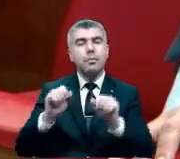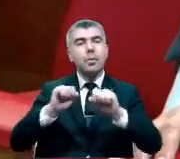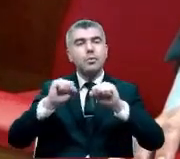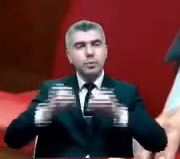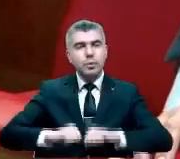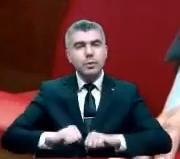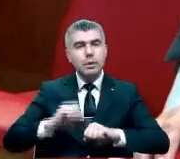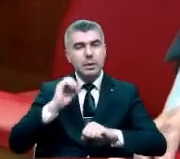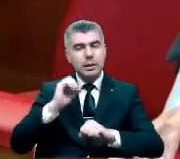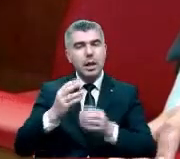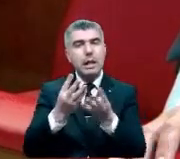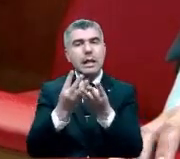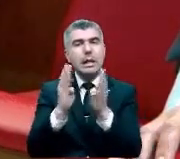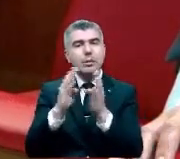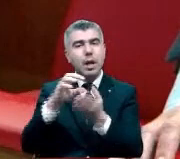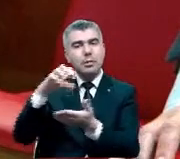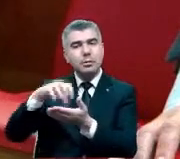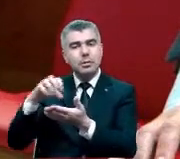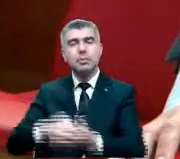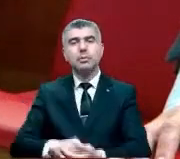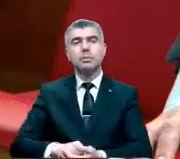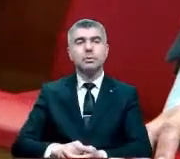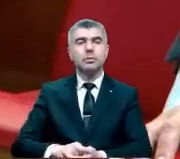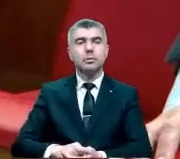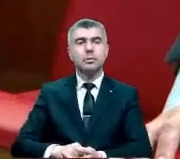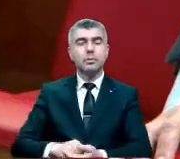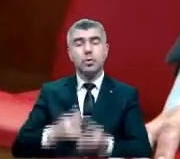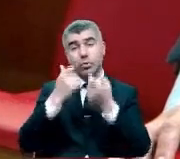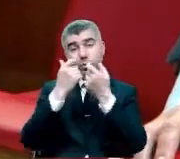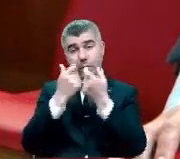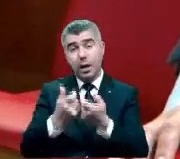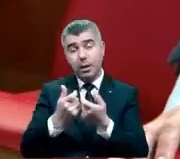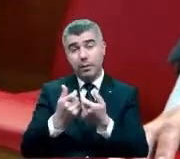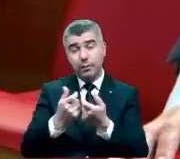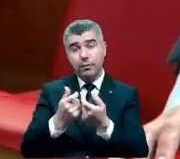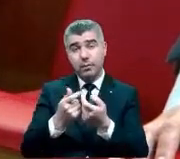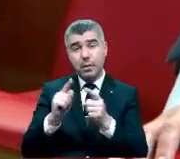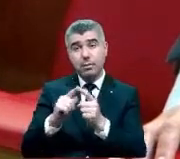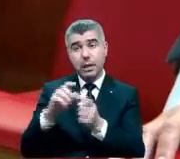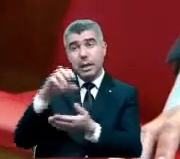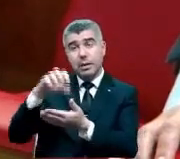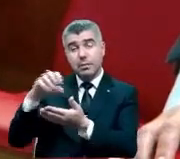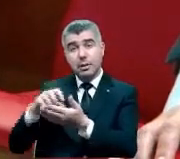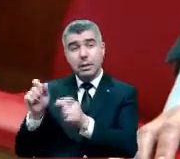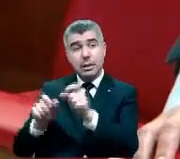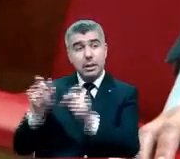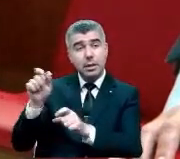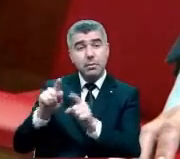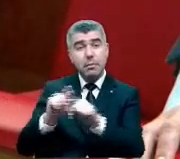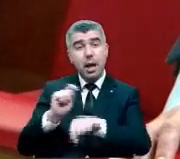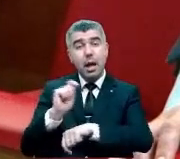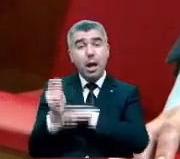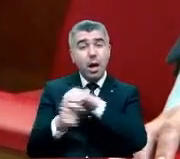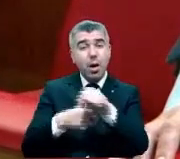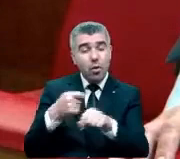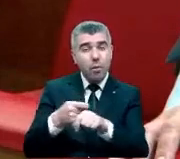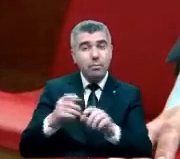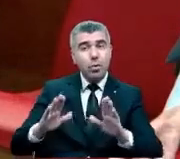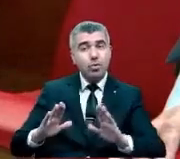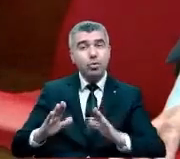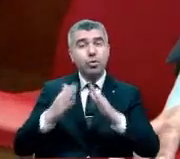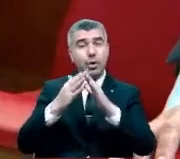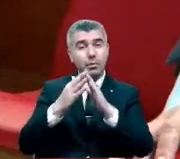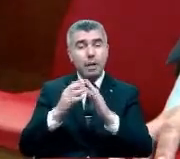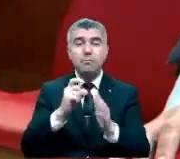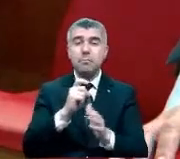الموافقه من اللجان الاقليميه. رغم ذلك تنشوفوا بانه السكان ديال هذه المناطق ديال العالم القروي والمناطق